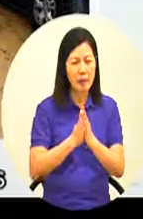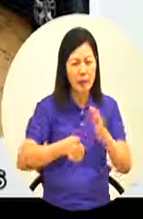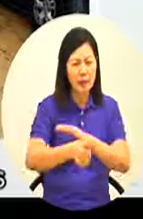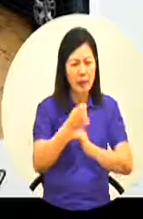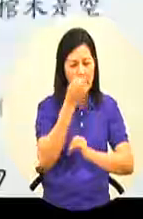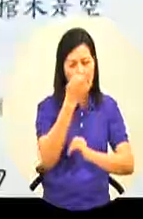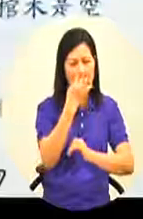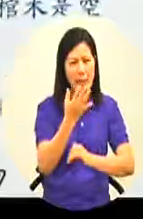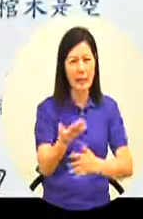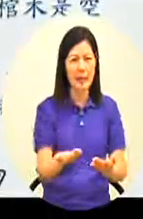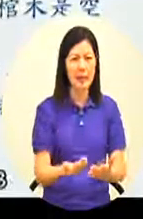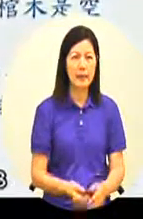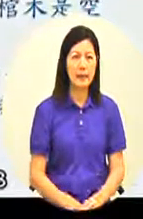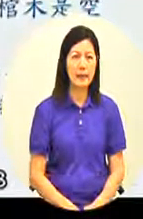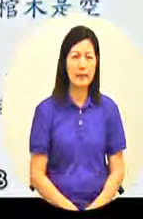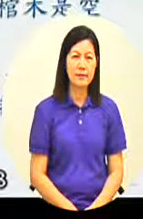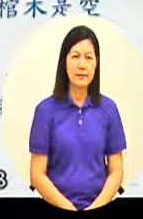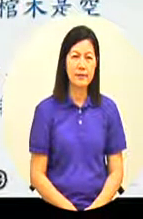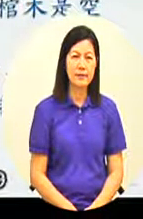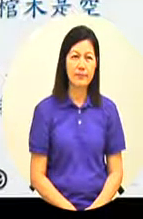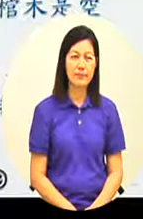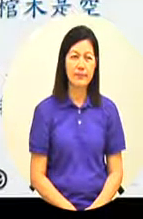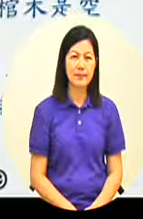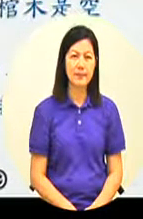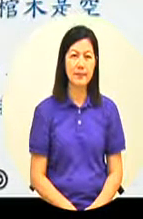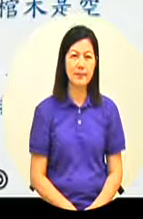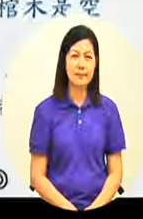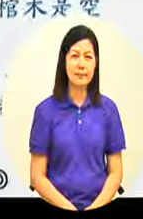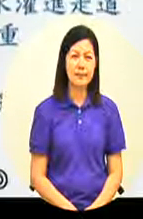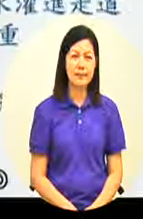啦，吼，